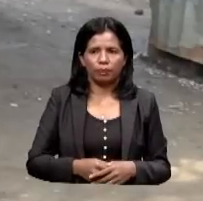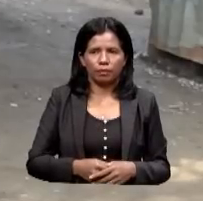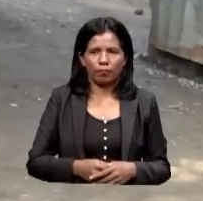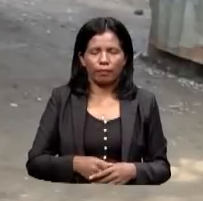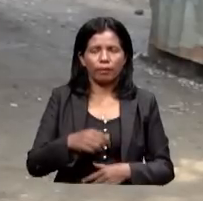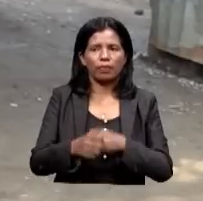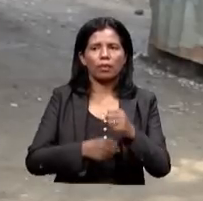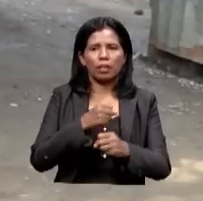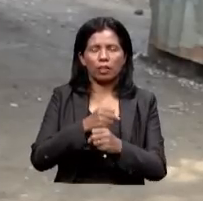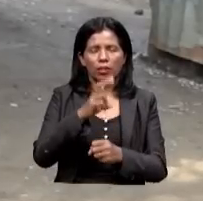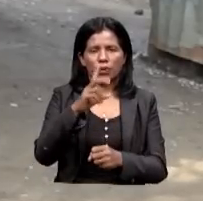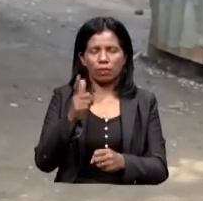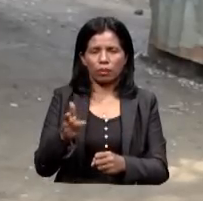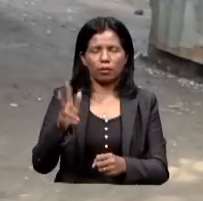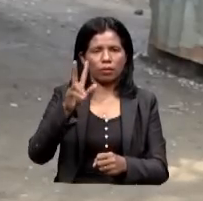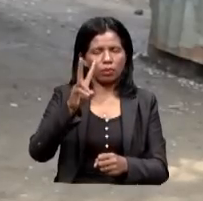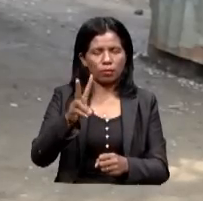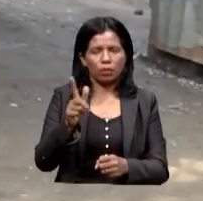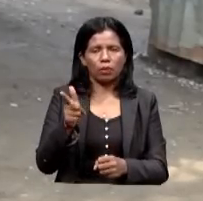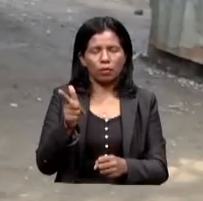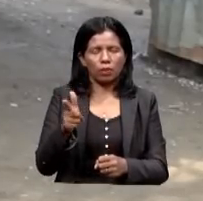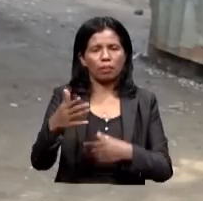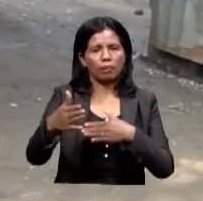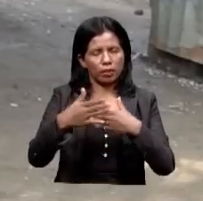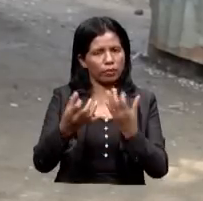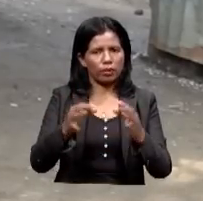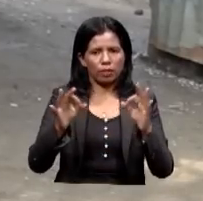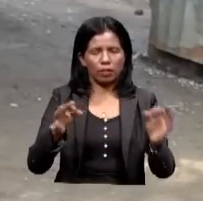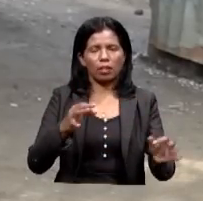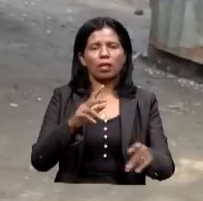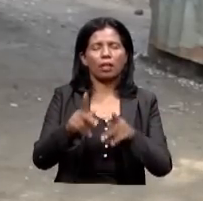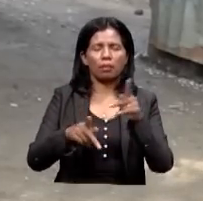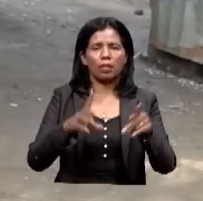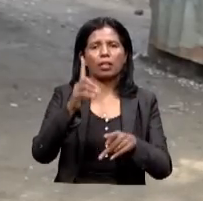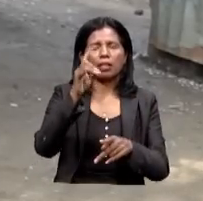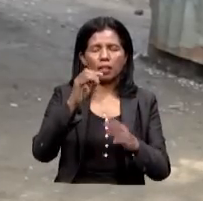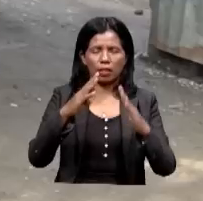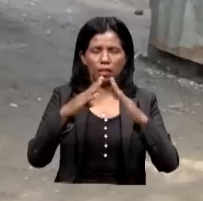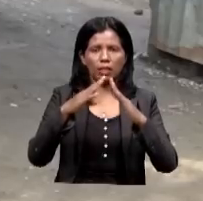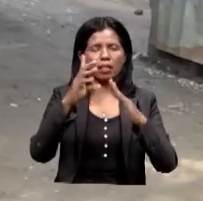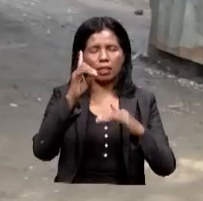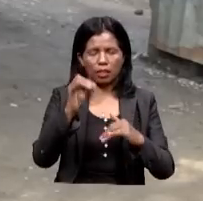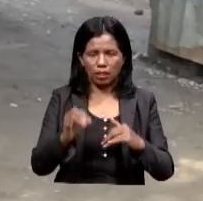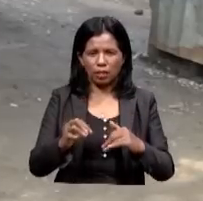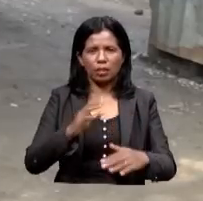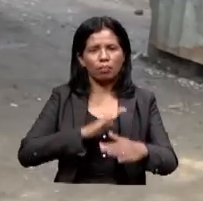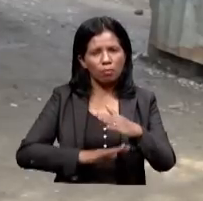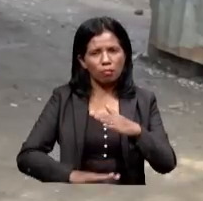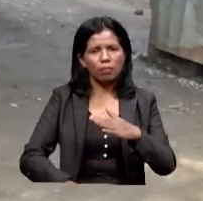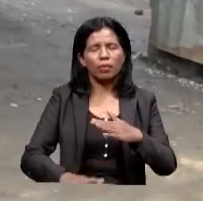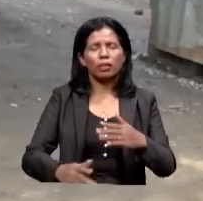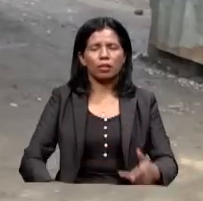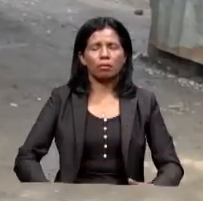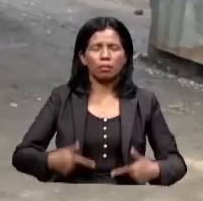Tinang rehuru renulu besek ramataona. Mabe povo ia kapital dit se moris vulnerável.